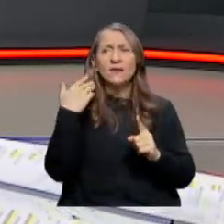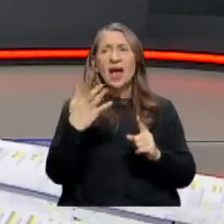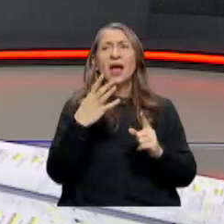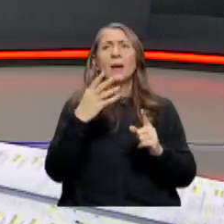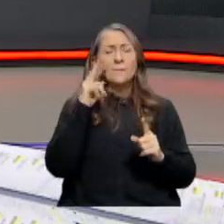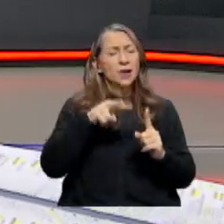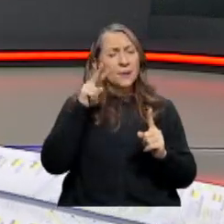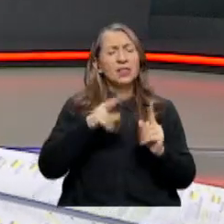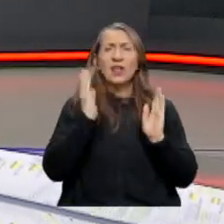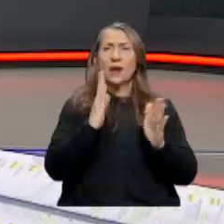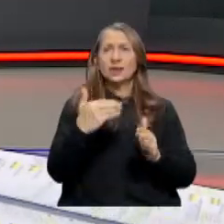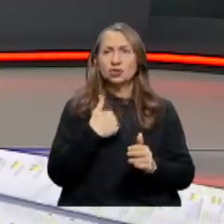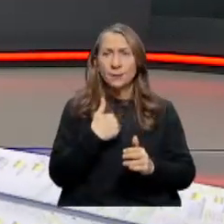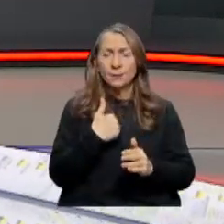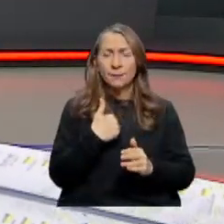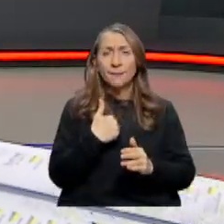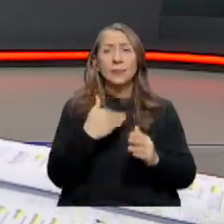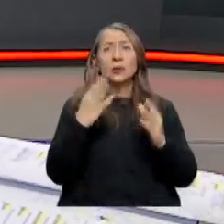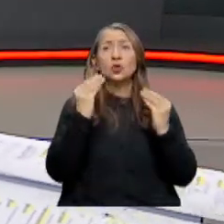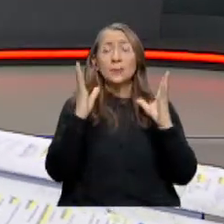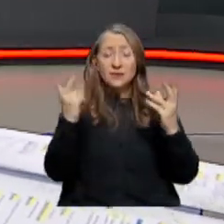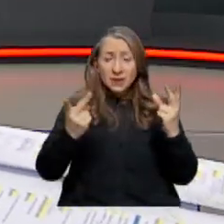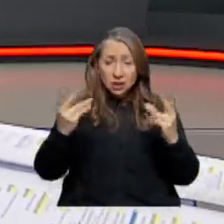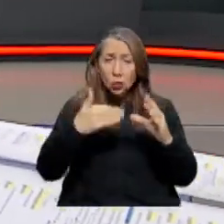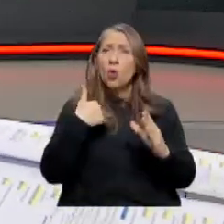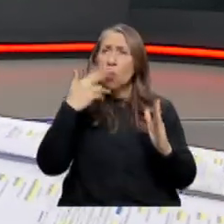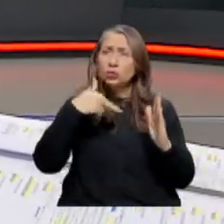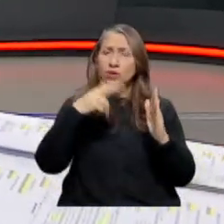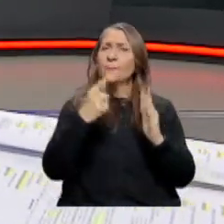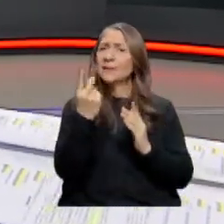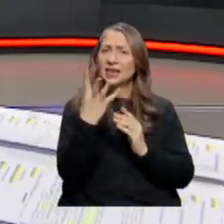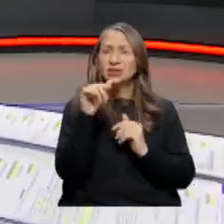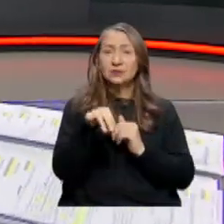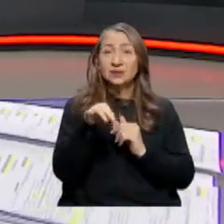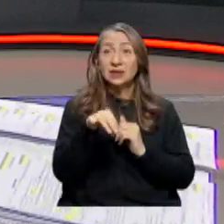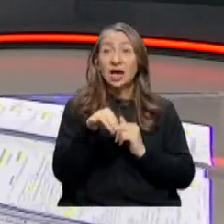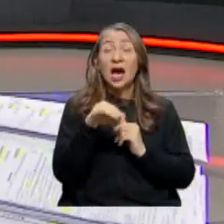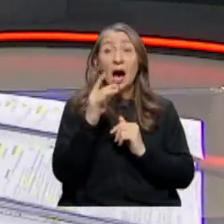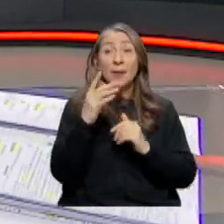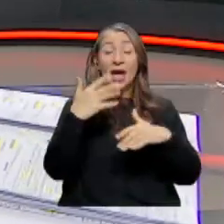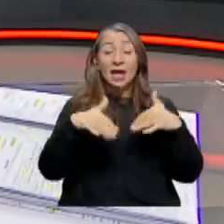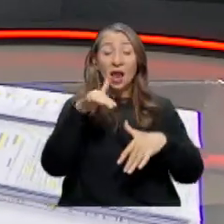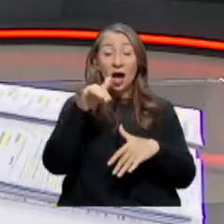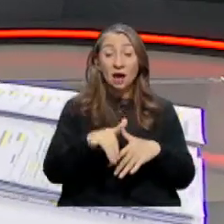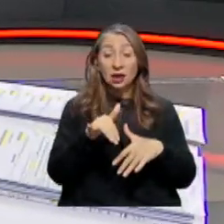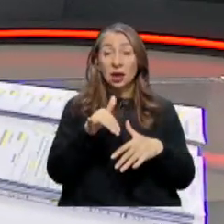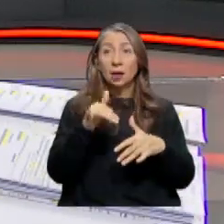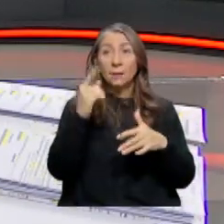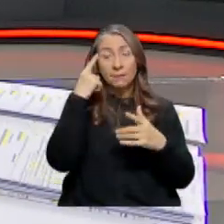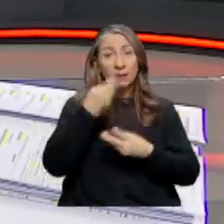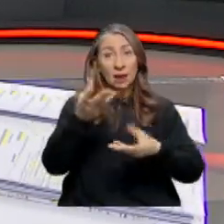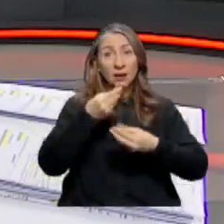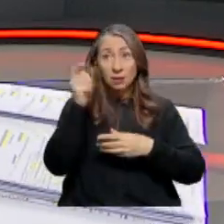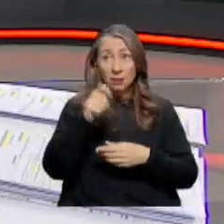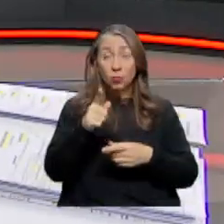etiketine bakmaya devam edeceğim ben. Çok mesaj da geliyor. Okuyacağım birkaç tanesini şimdi de. Fakat engelli hakları hakkında bilgilendirme